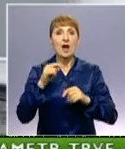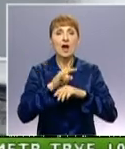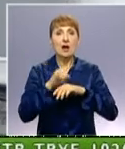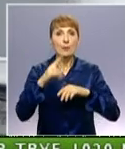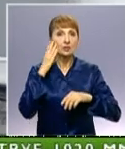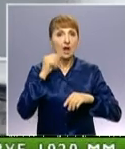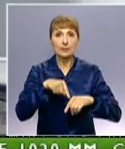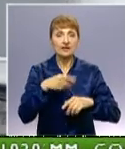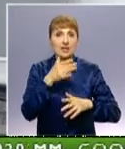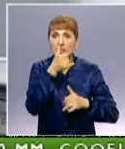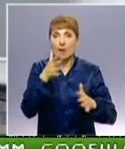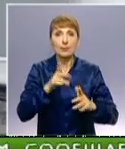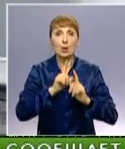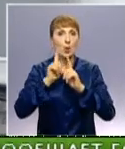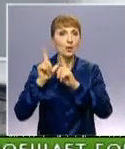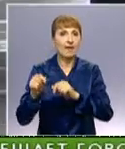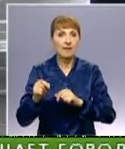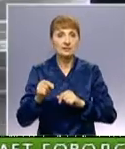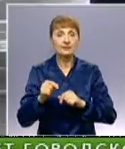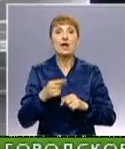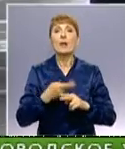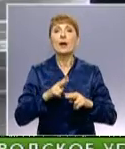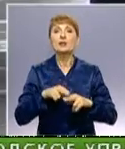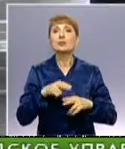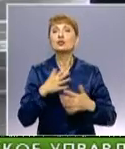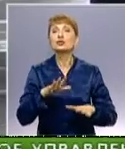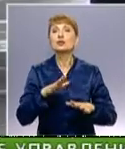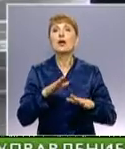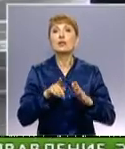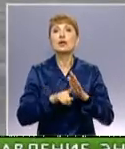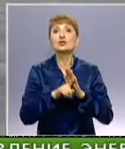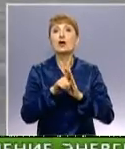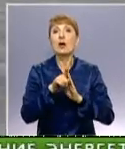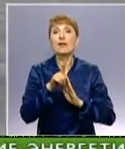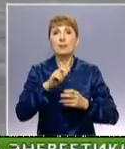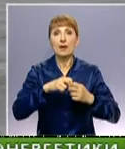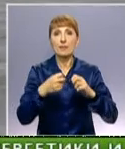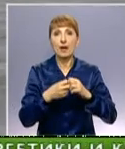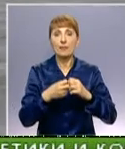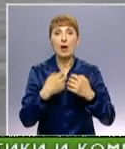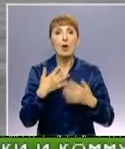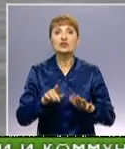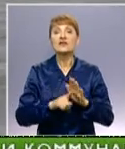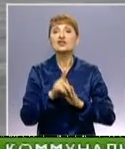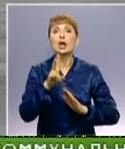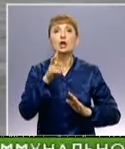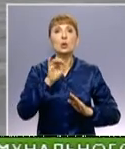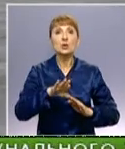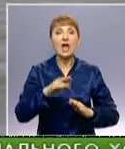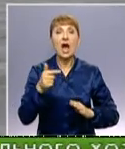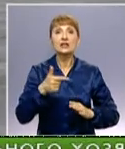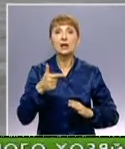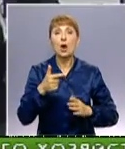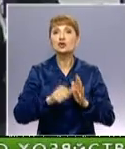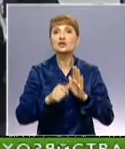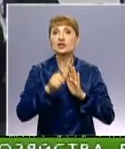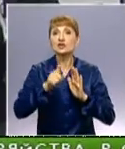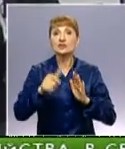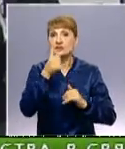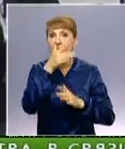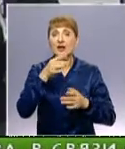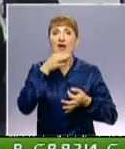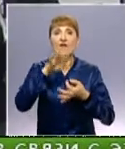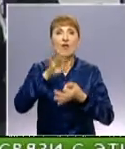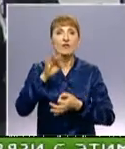Алматы. Не было разрешения на турецкий чартер. В общем, как лодка тронулась, так она и поплывет. Буквально в начале июня в Атырау 60 человек не смогли